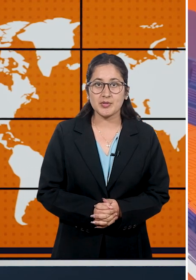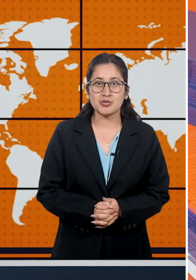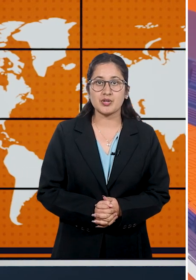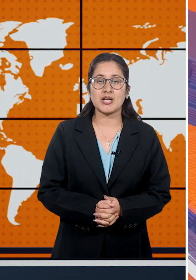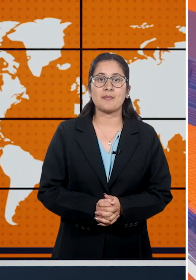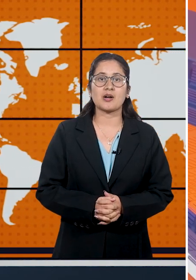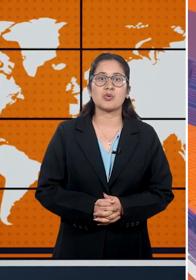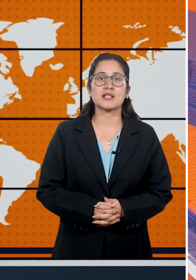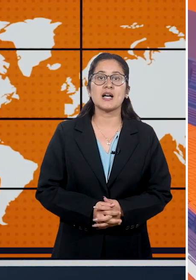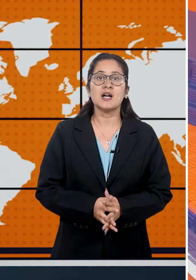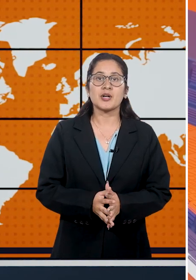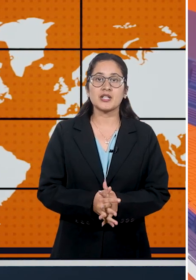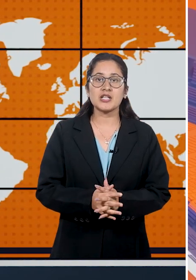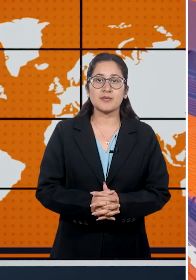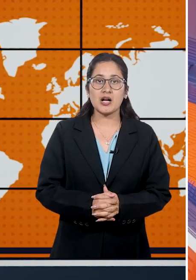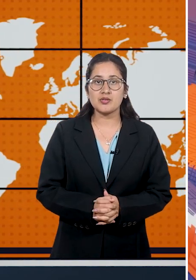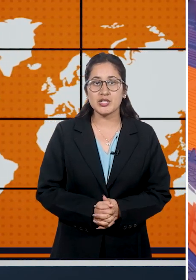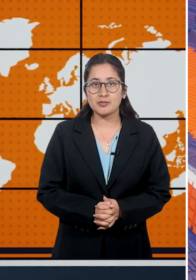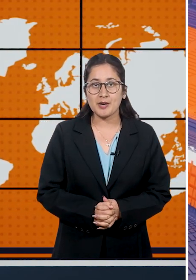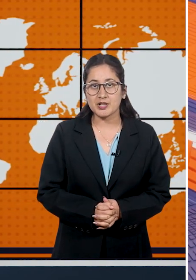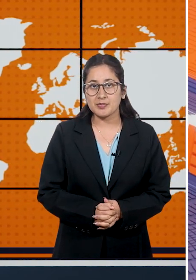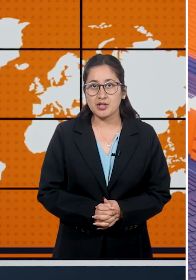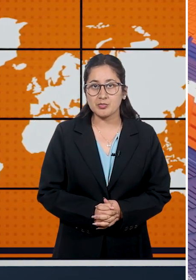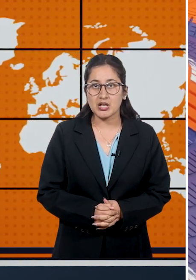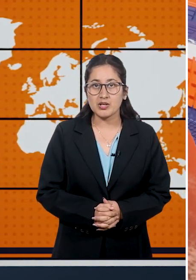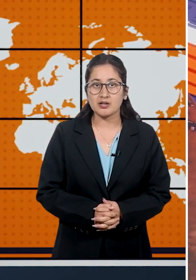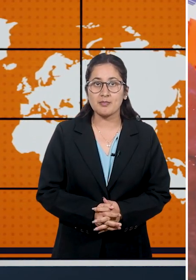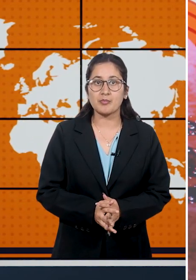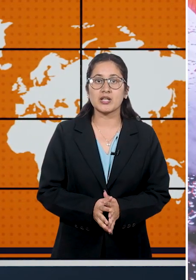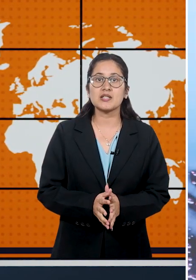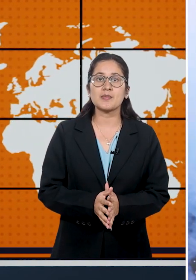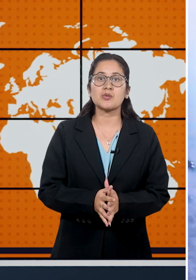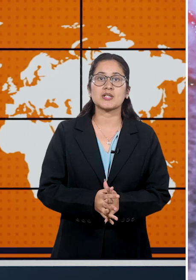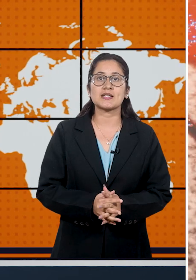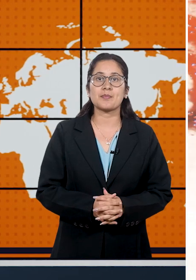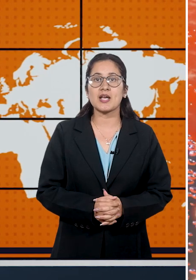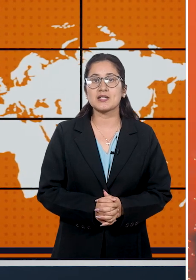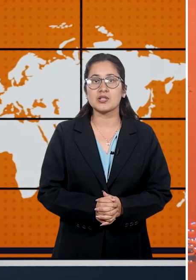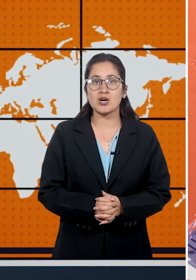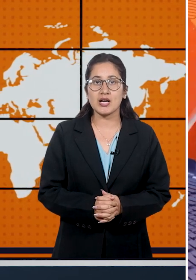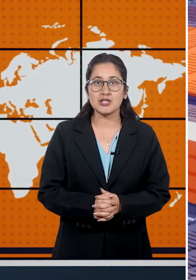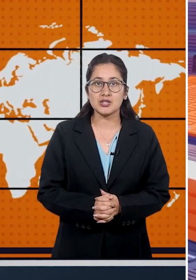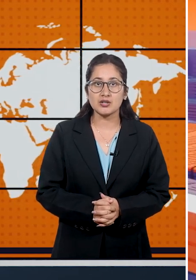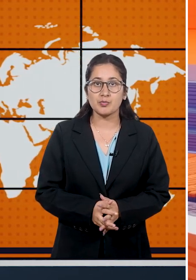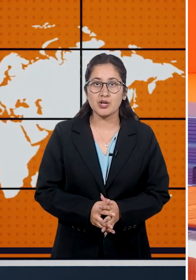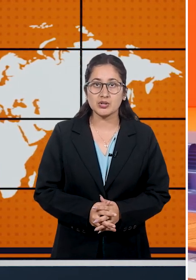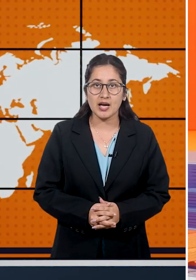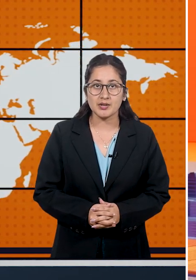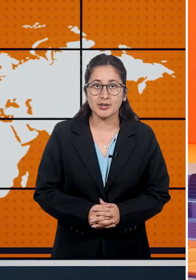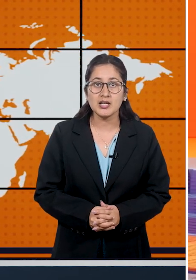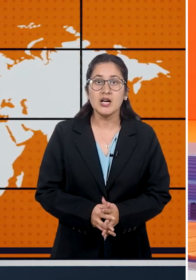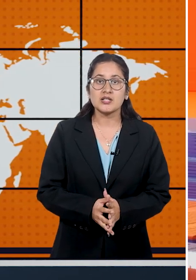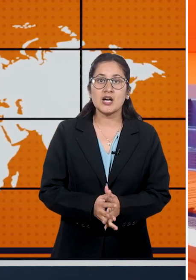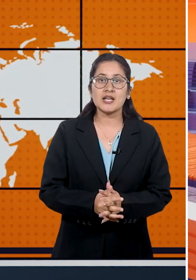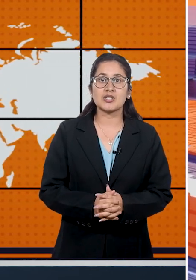समितिका सभापति सूर्य थापाको खुलासा। प्रतिनिधि सभाको बैठकमा प्रतिवेदन बुझाउने क्रममा बोल्दै सबैको साझा प्रयासले नै सहकारी क्षेत्रको पुनरुत्थान